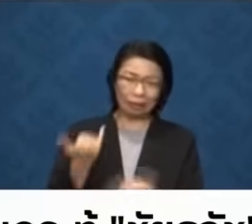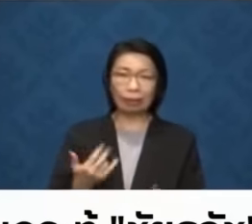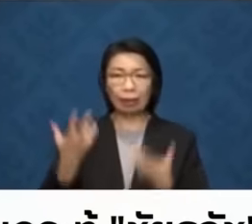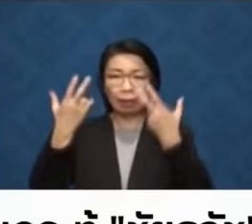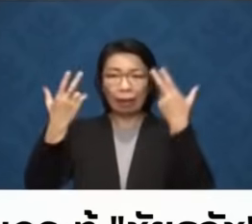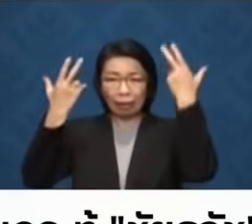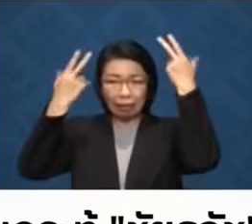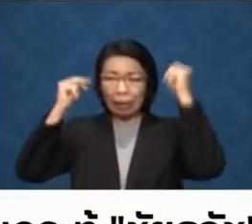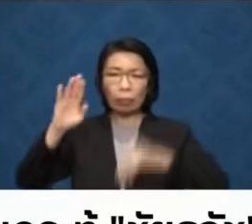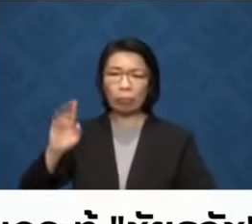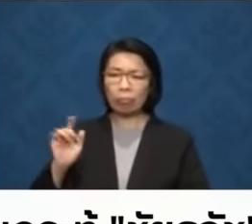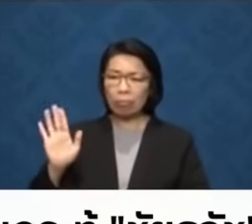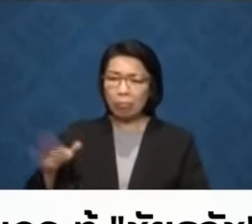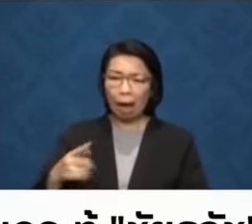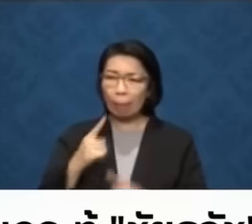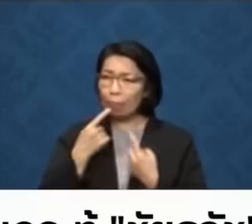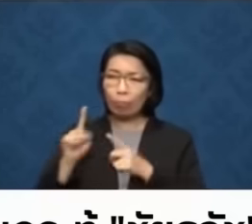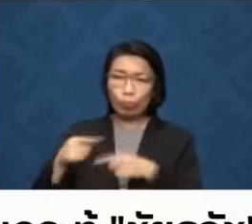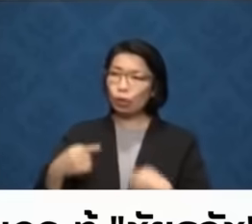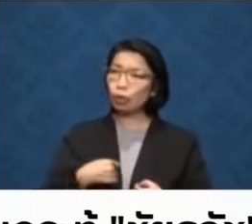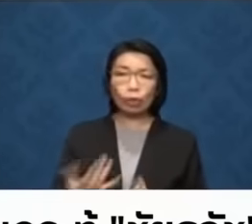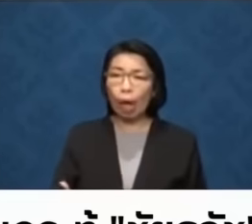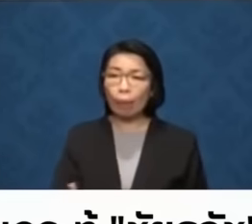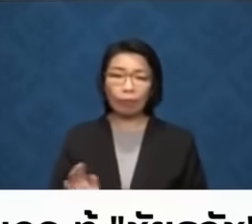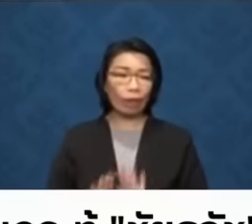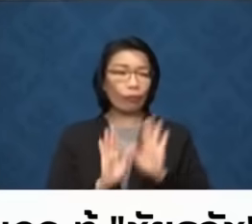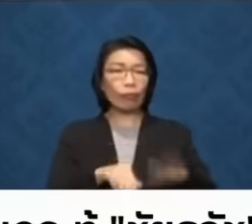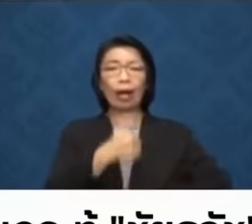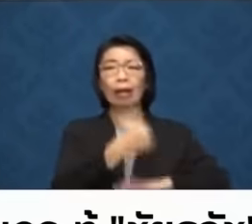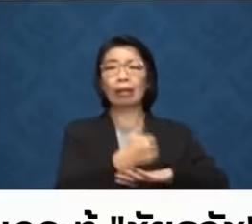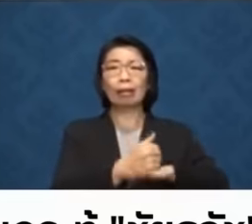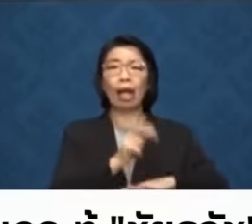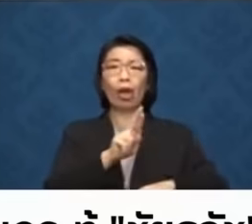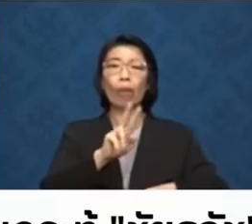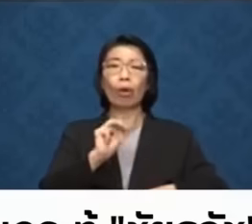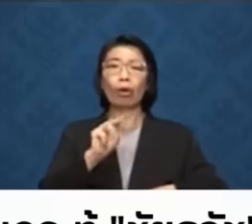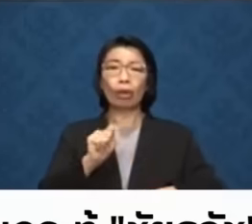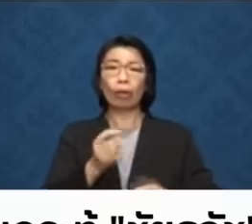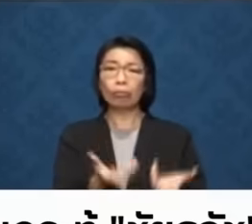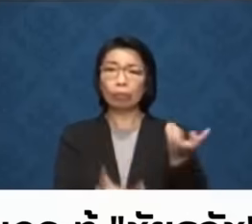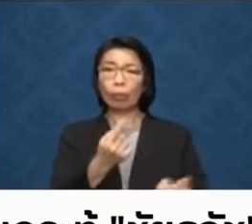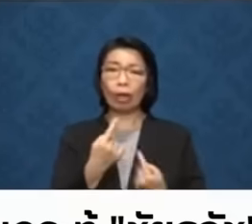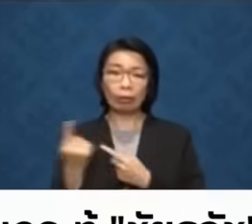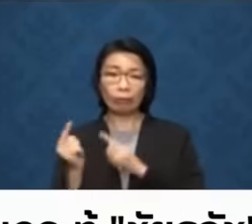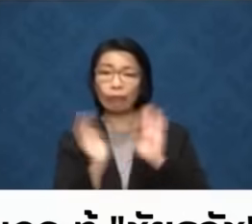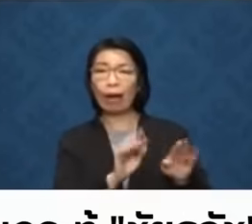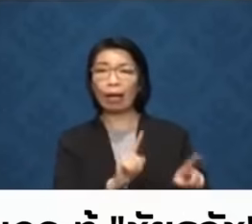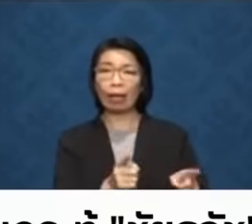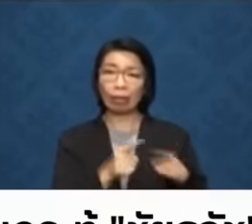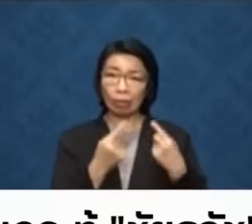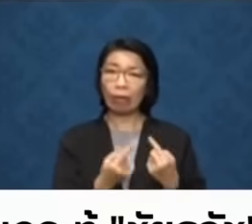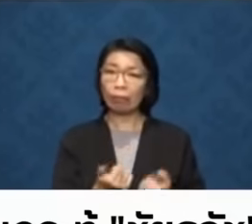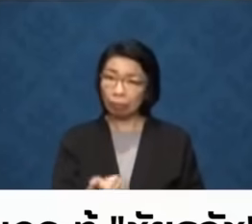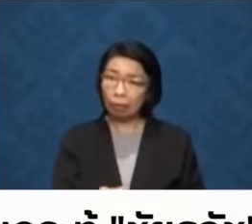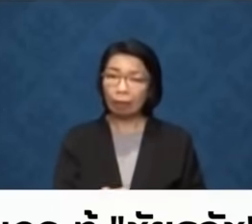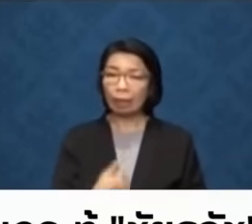านตอบกระทู้คำถามคนอื่นได้ท่านไม่ตอบผมล่ะทีนี้ก็มีสสพักร่วมรัฐบาลก็ทักท้วงฮะบอกว่าอ้าวอย่